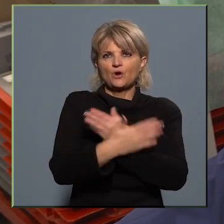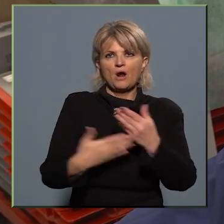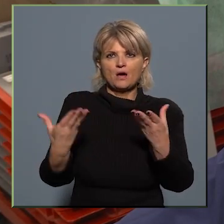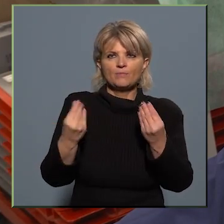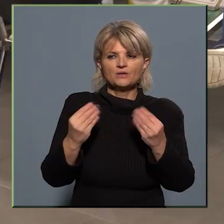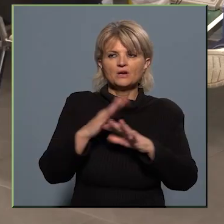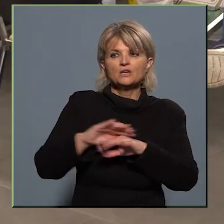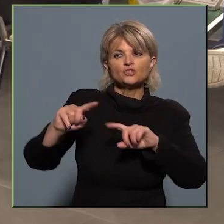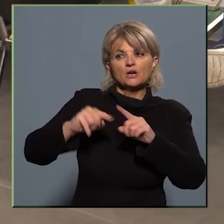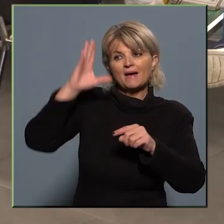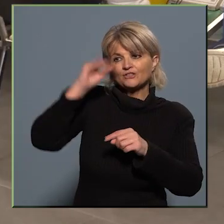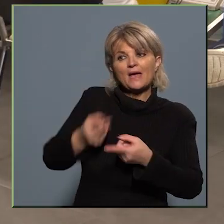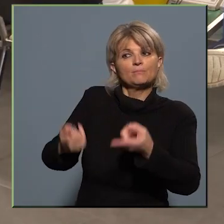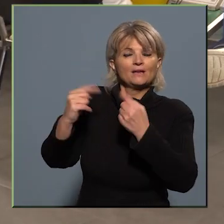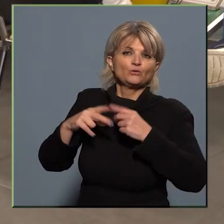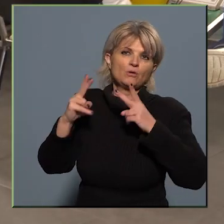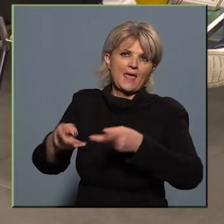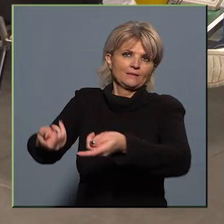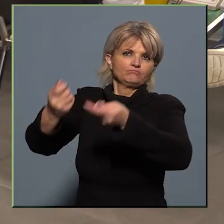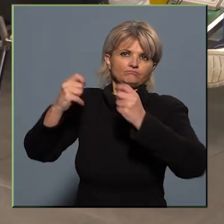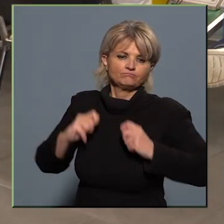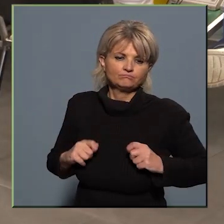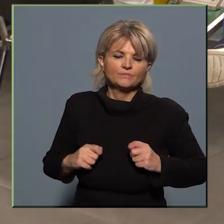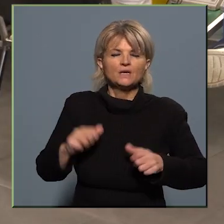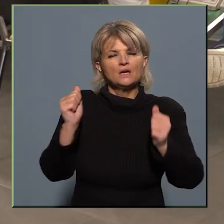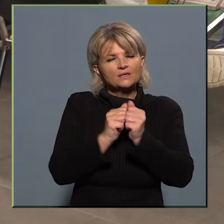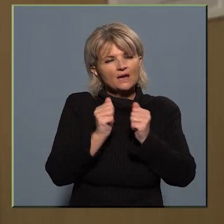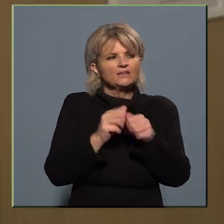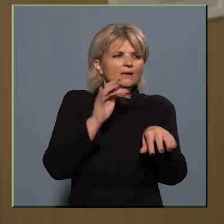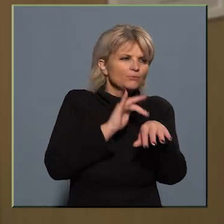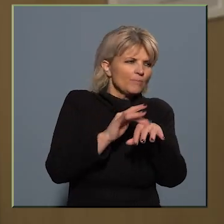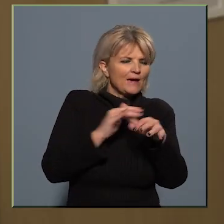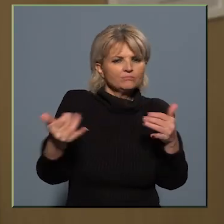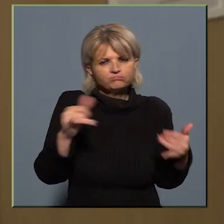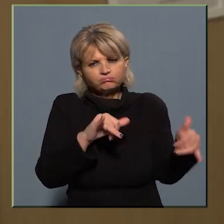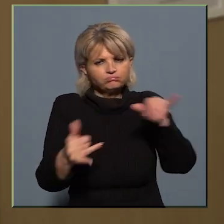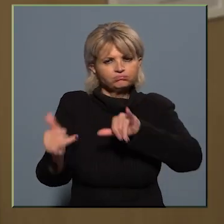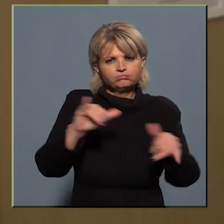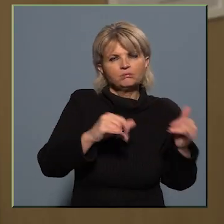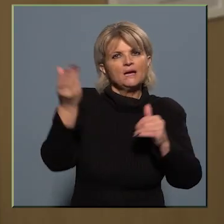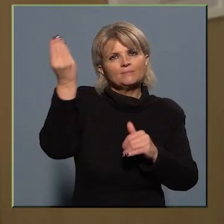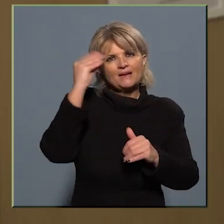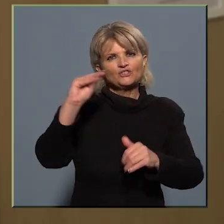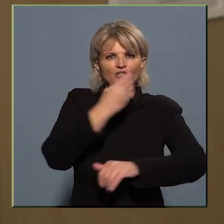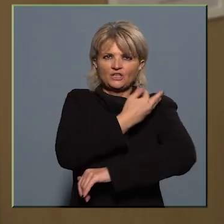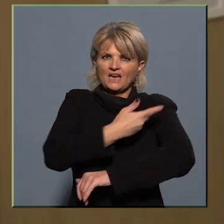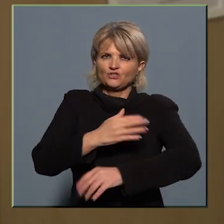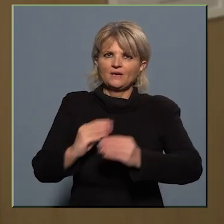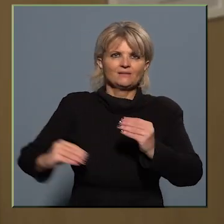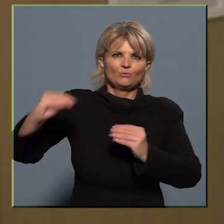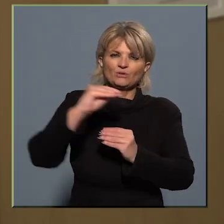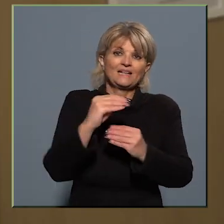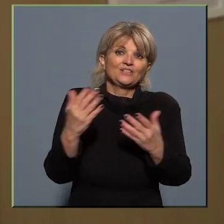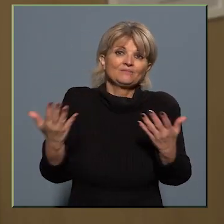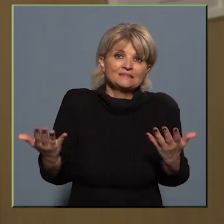más embertől nyerhető. Rengeteg próbálkozás és kísérlet volt arra, hogy hogyan lehetne ezt mesterséges módon pótolni. Bizonyos keretek